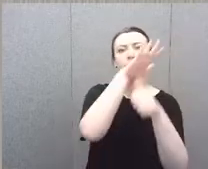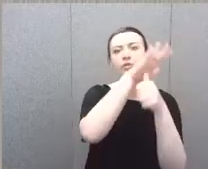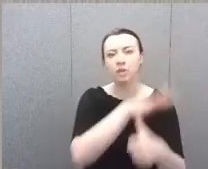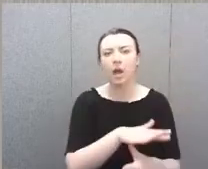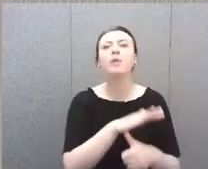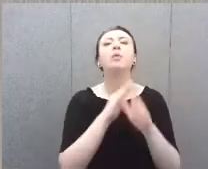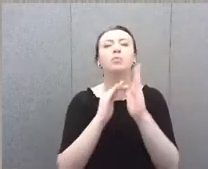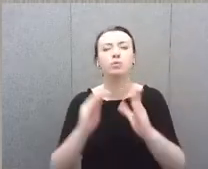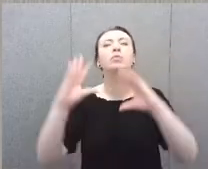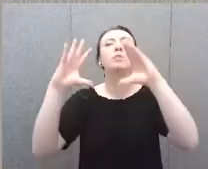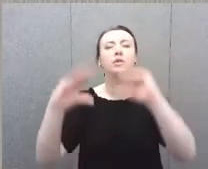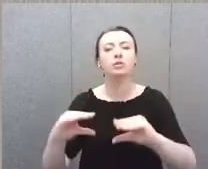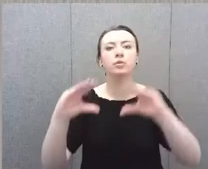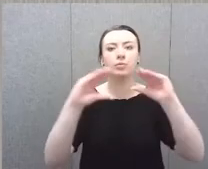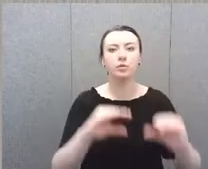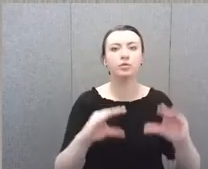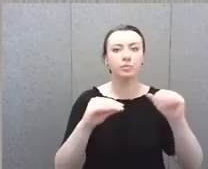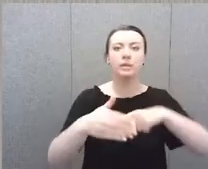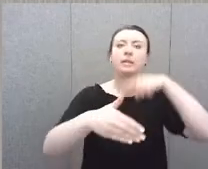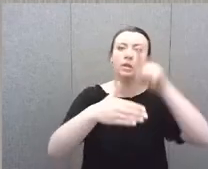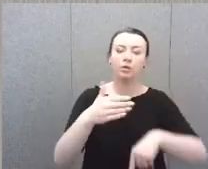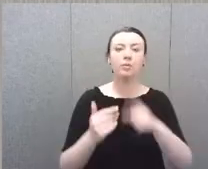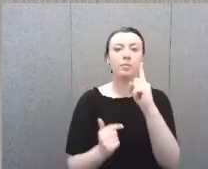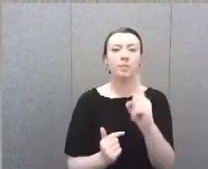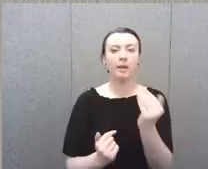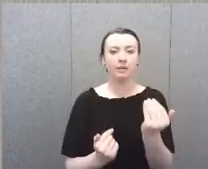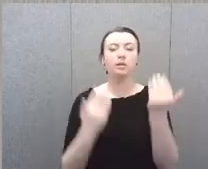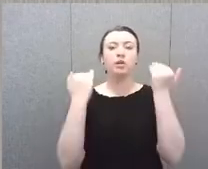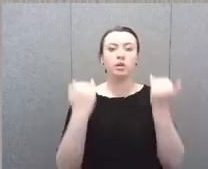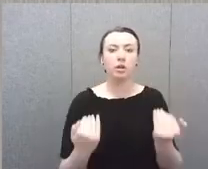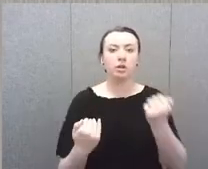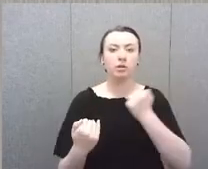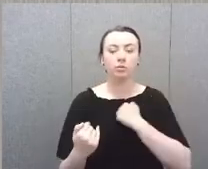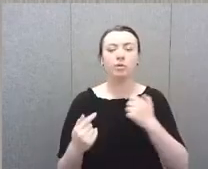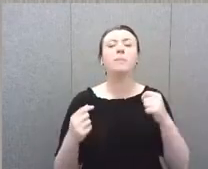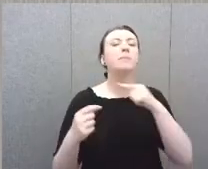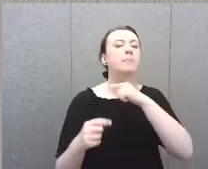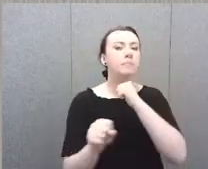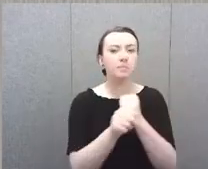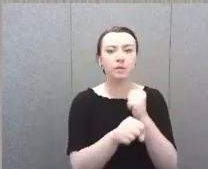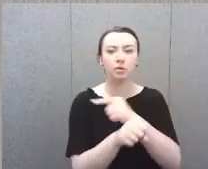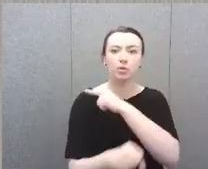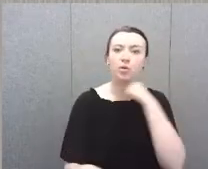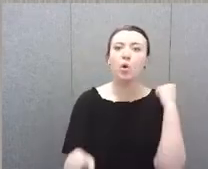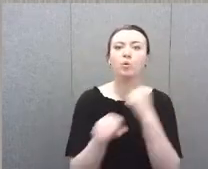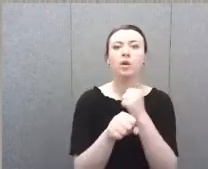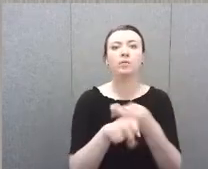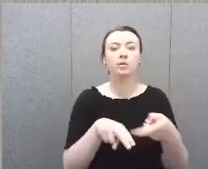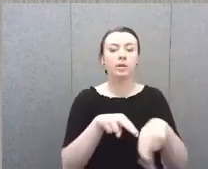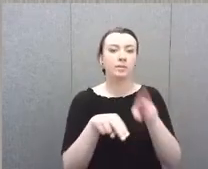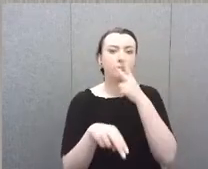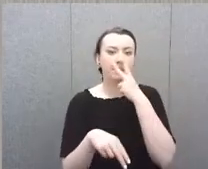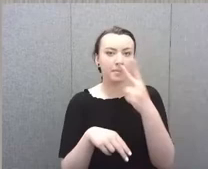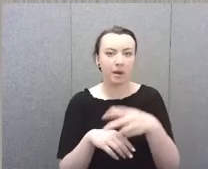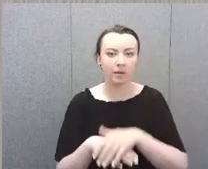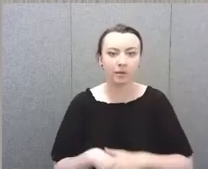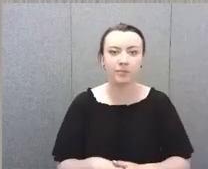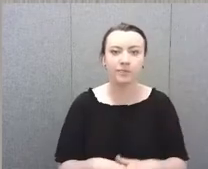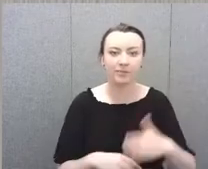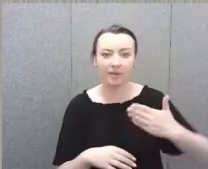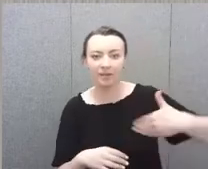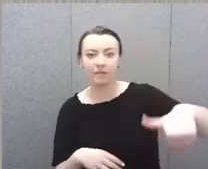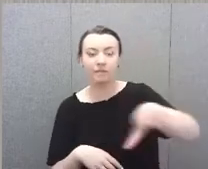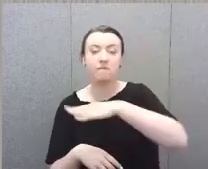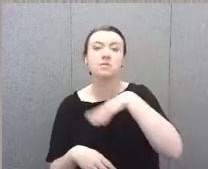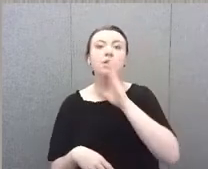стигматизация, разделение на гендеры будет отсутствовать. Но сегодня перед нами еще стоит множество заданий, потому что мы